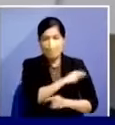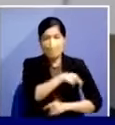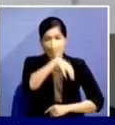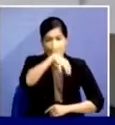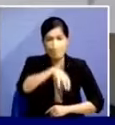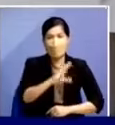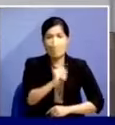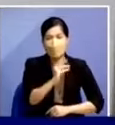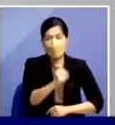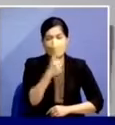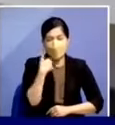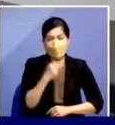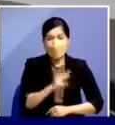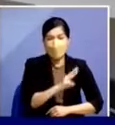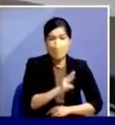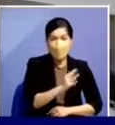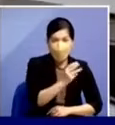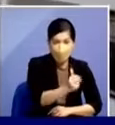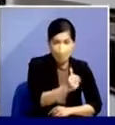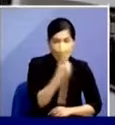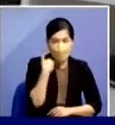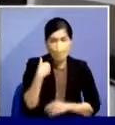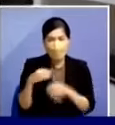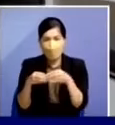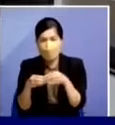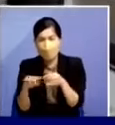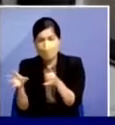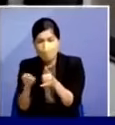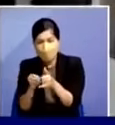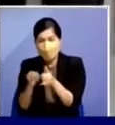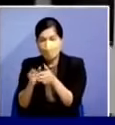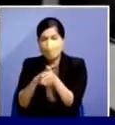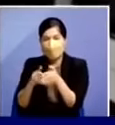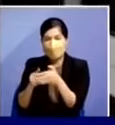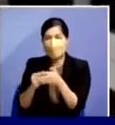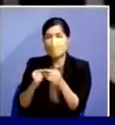ที่จะสามารถรองรับผู้ป่วยโควิด-19 ในกลุ่มของสีเหลืองแล้วก็สีแดงต่อไปค่ะ